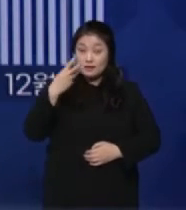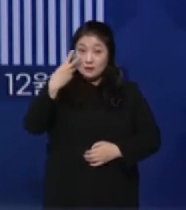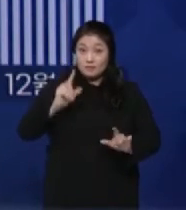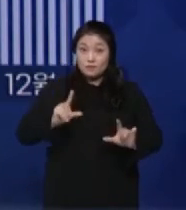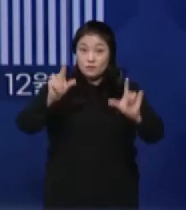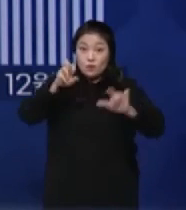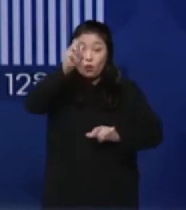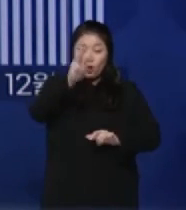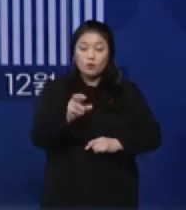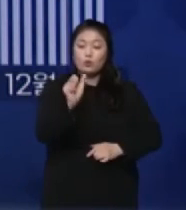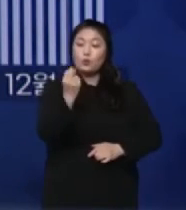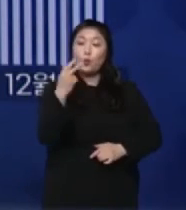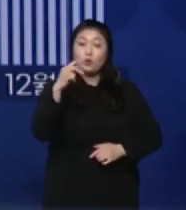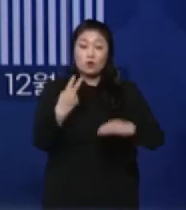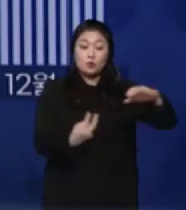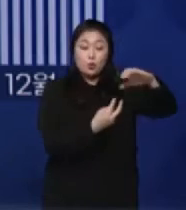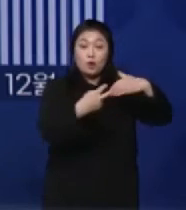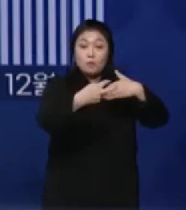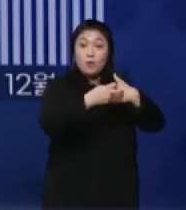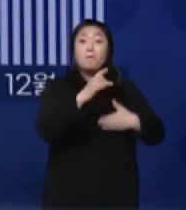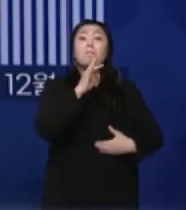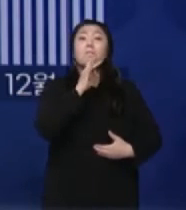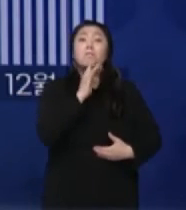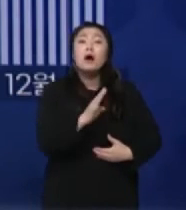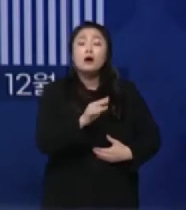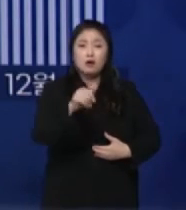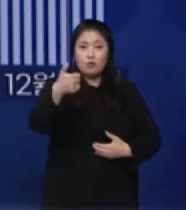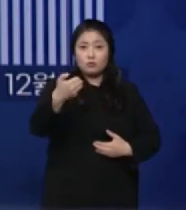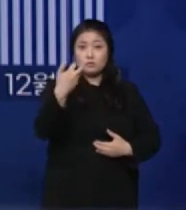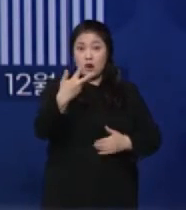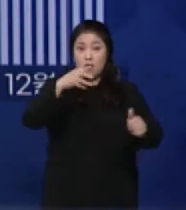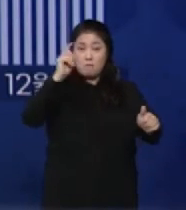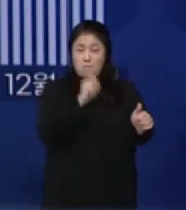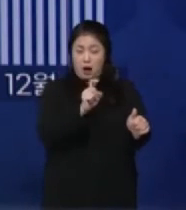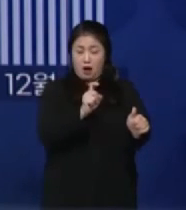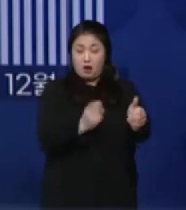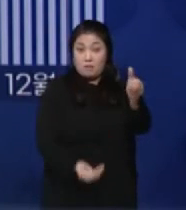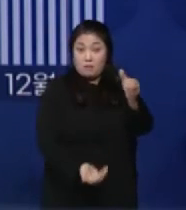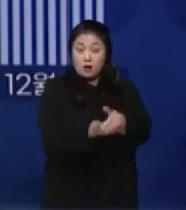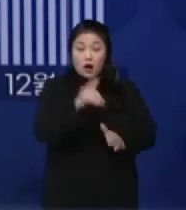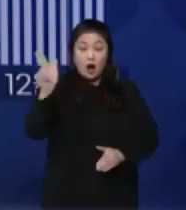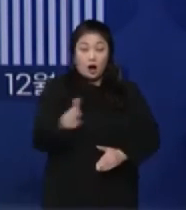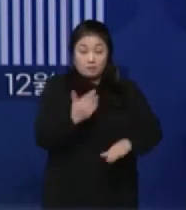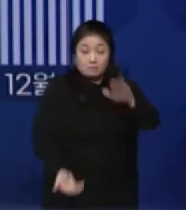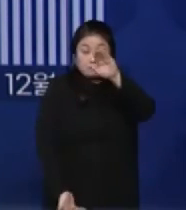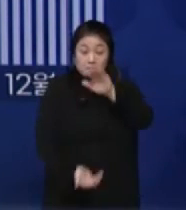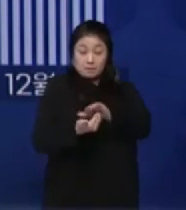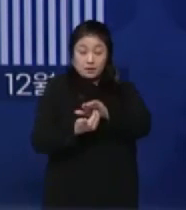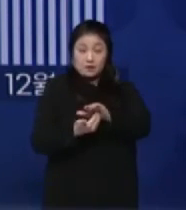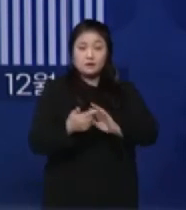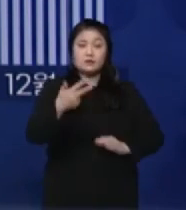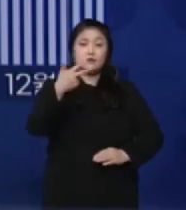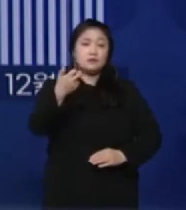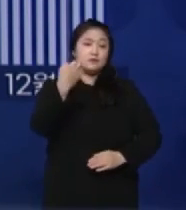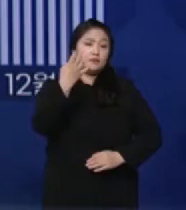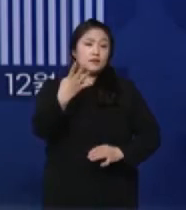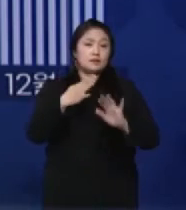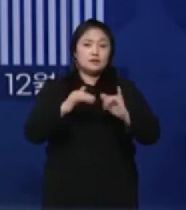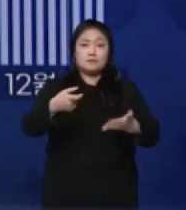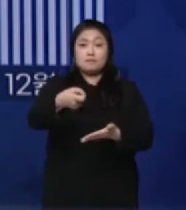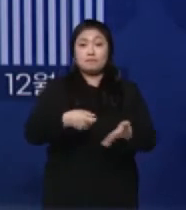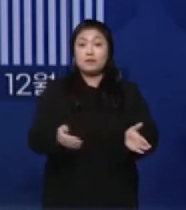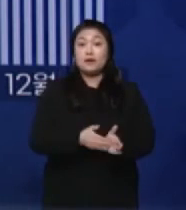광주 효정 요양병원에서 만 58명의 확진 자가 나오는 등 1일 최대 학진 자 이룬 네 명을